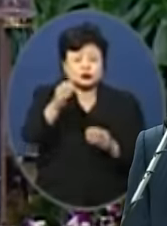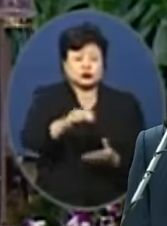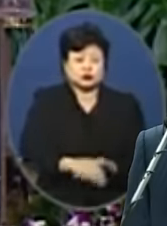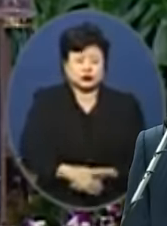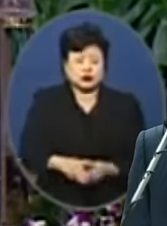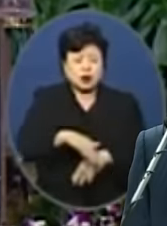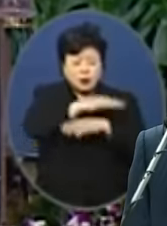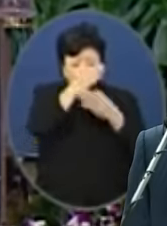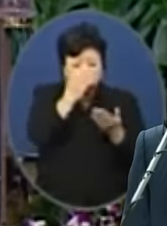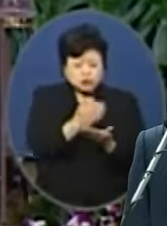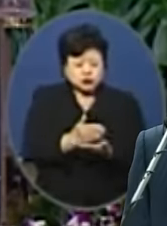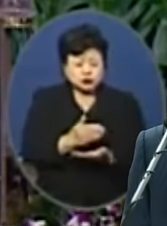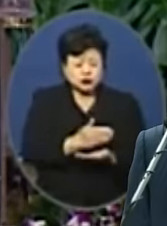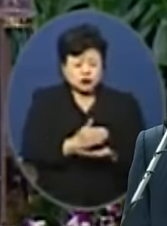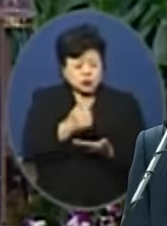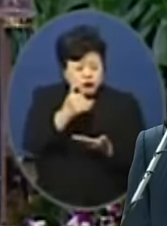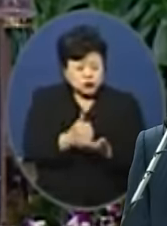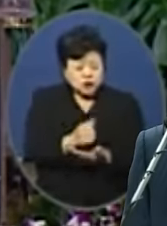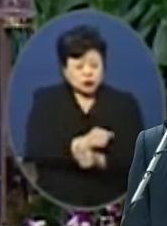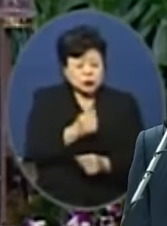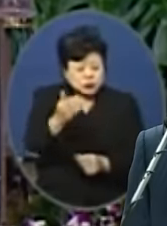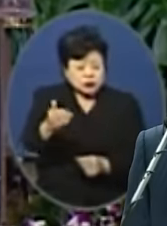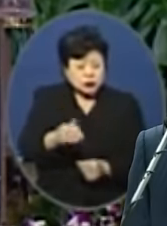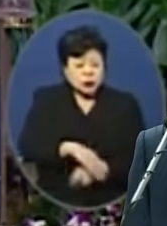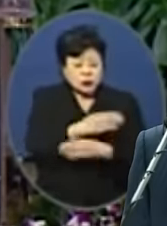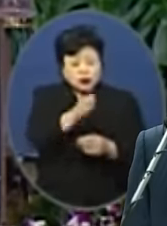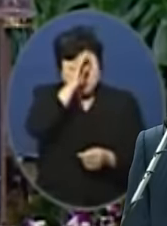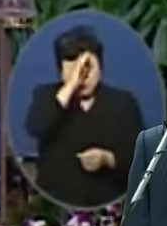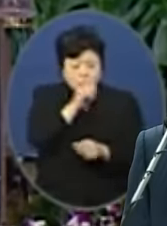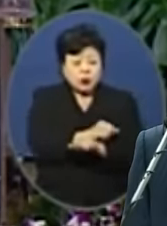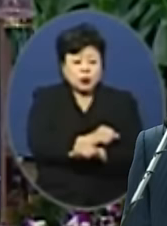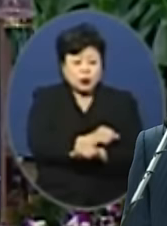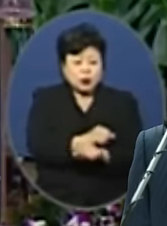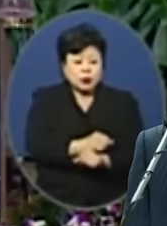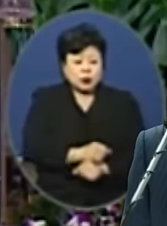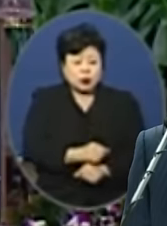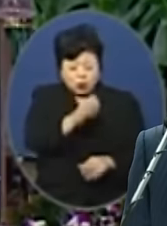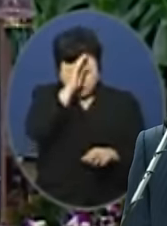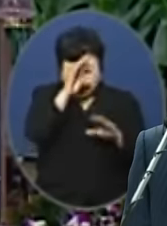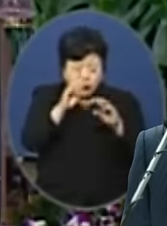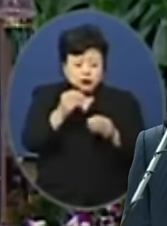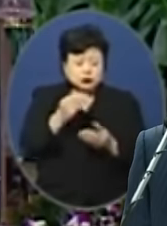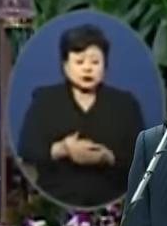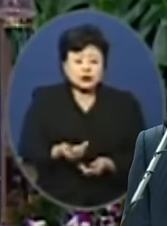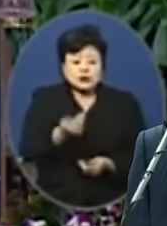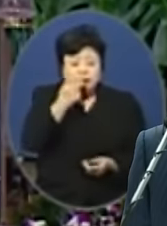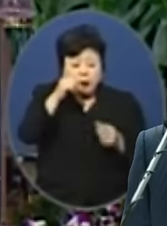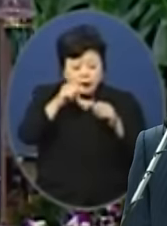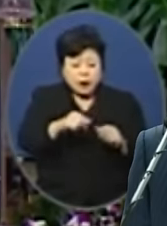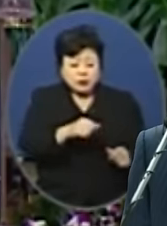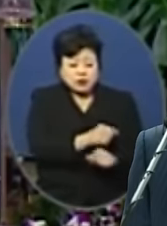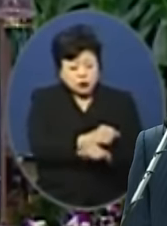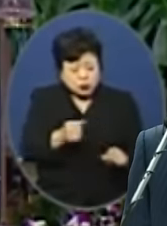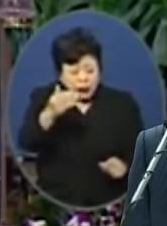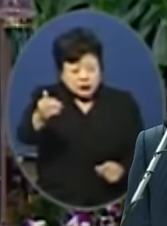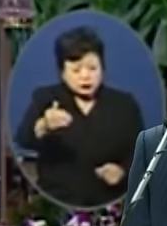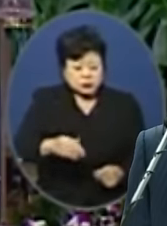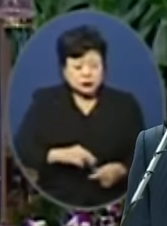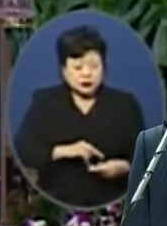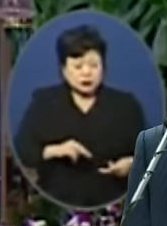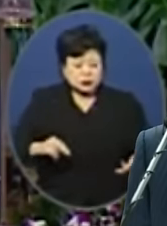모든 죄악을 다 사하시며 내 모든 병을 고치시며 내 생명을 파멸해서 속량하시고